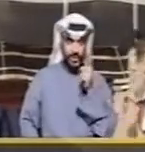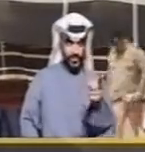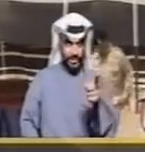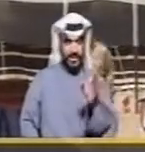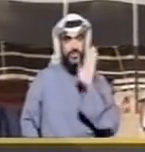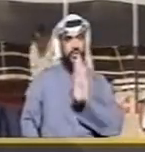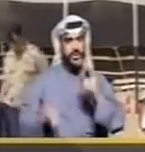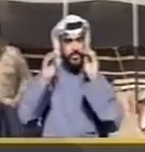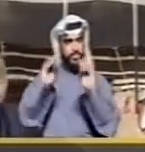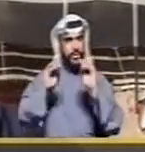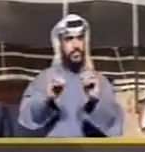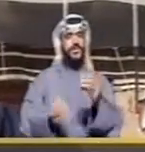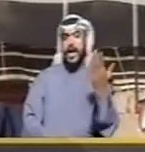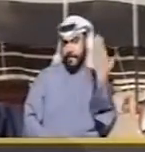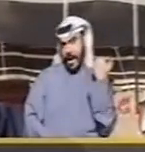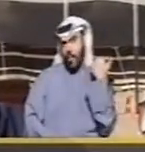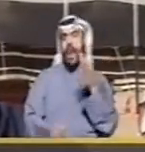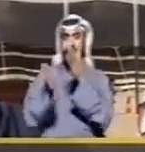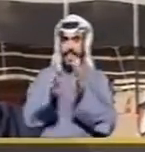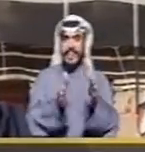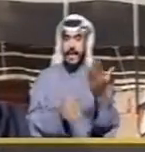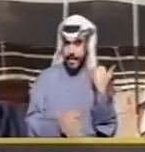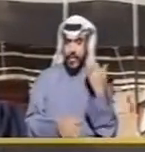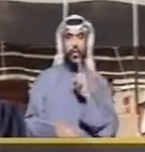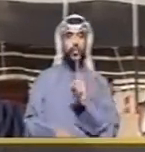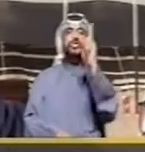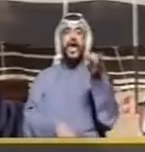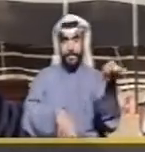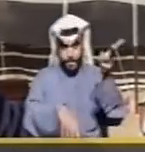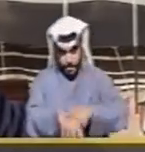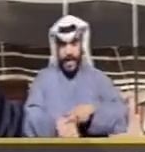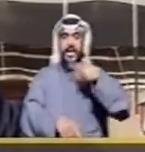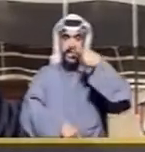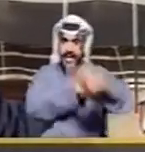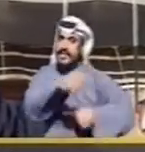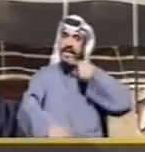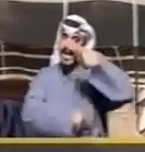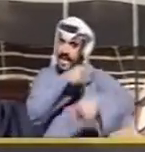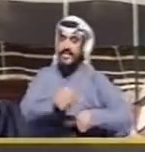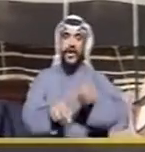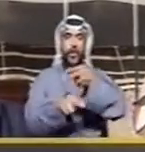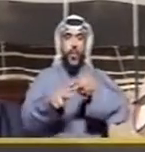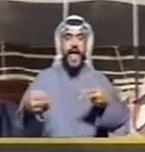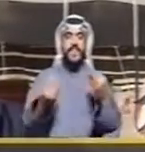كان معدل سابقا، وإن شاء الله راح يستمر بإذن الله سنويا.